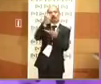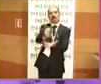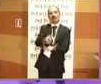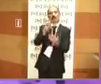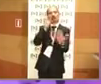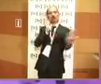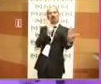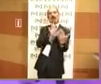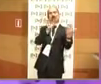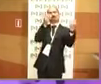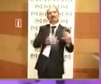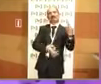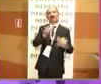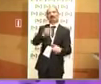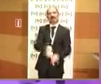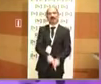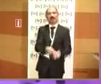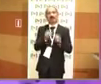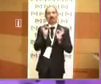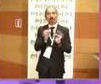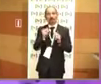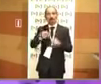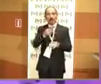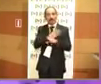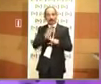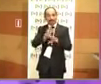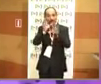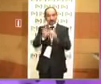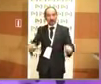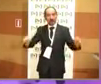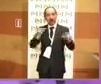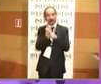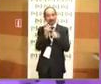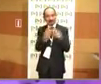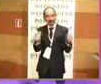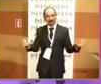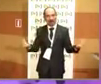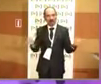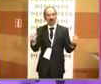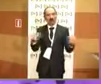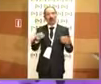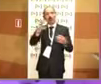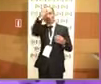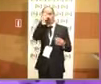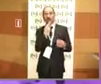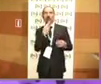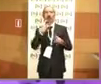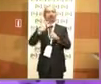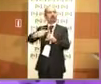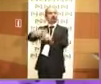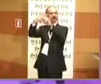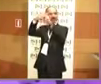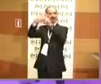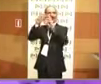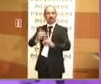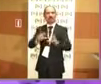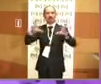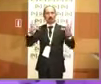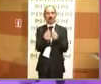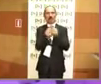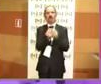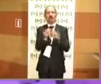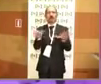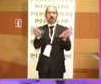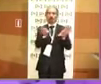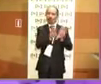abbiamo davanti. Il Partito Democratico dovrà svolgere un ruolo positivo di questo sforzo unitario, non